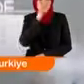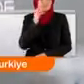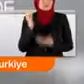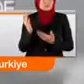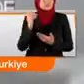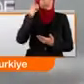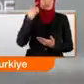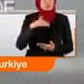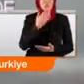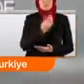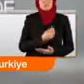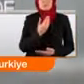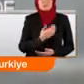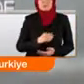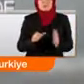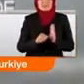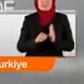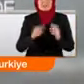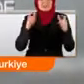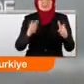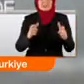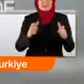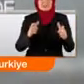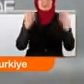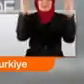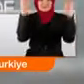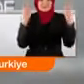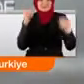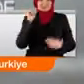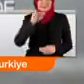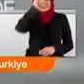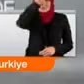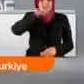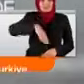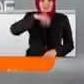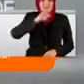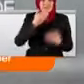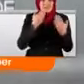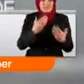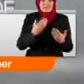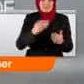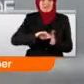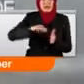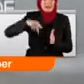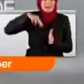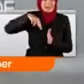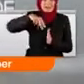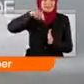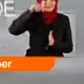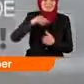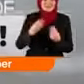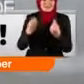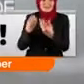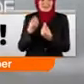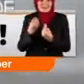bu burası şişle Meydanı'ndaki trafik ışıkları yani İstanbul'un göbeği kaldırımdaki kalabalık yayalara yanacak Yeşil